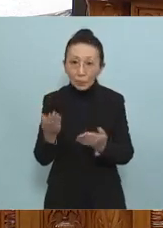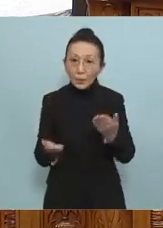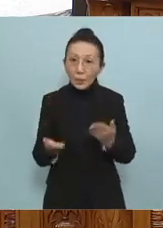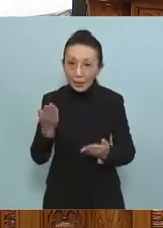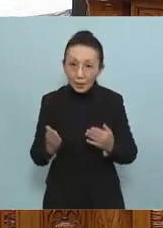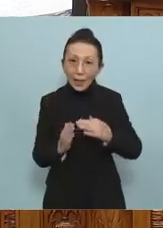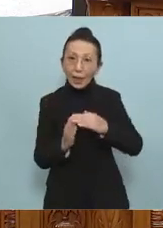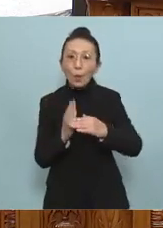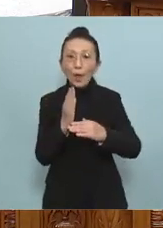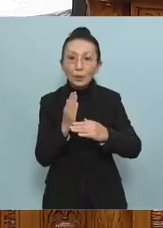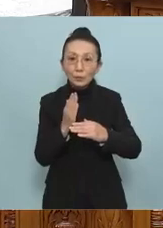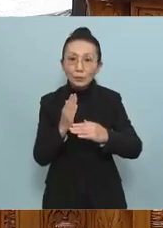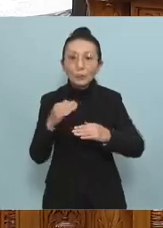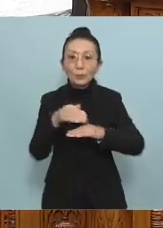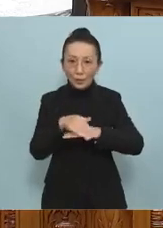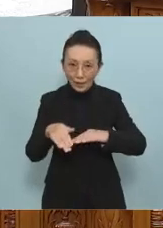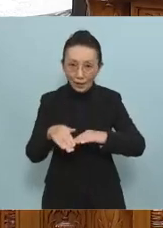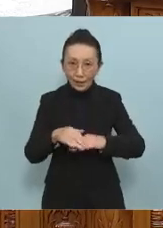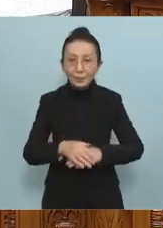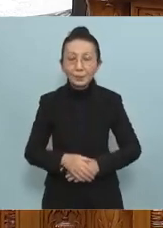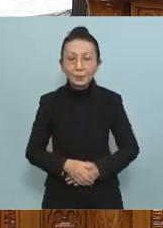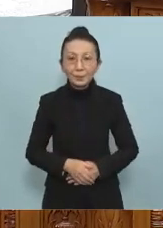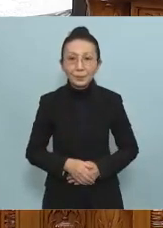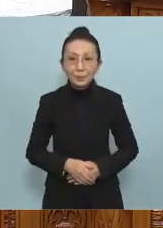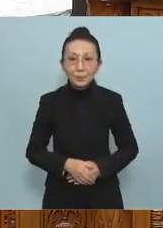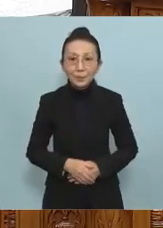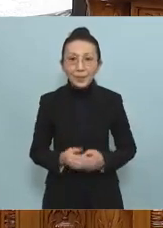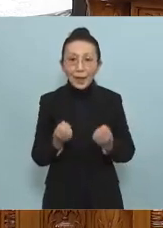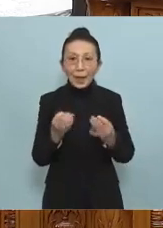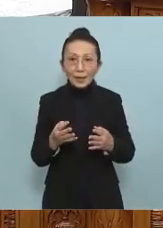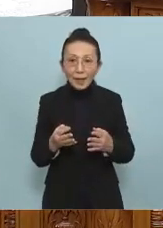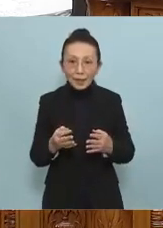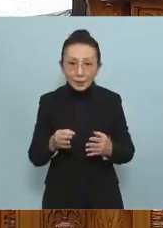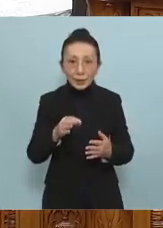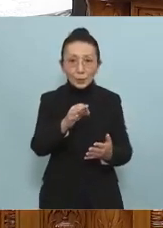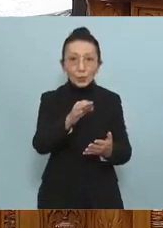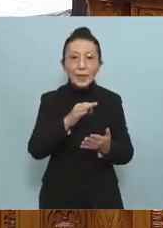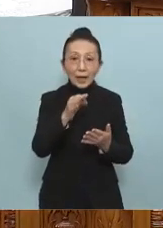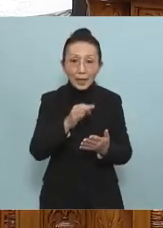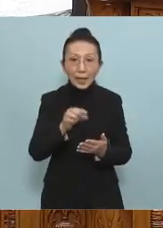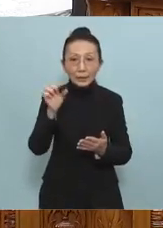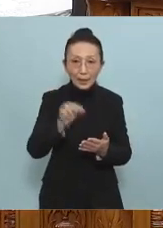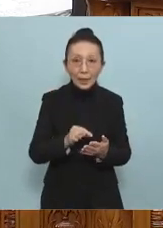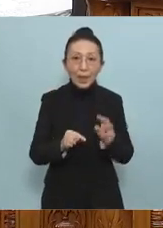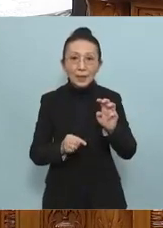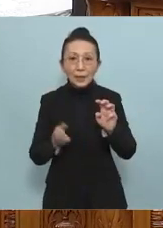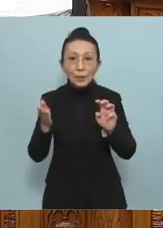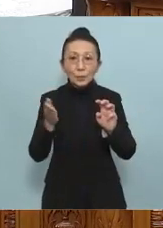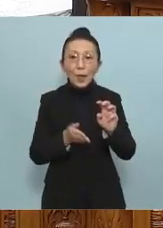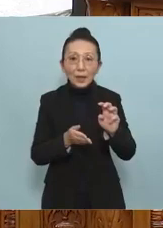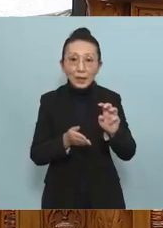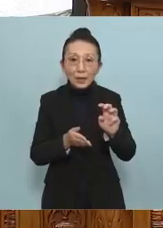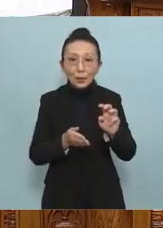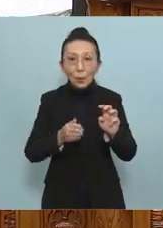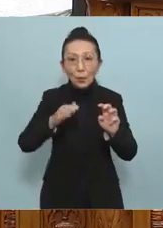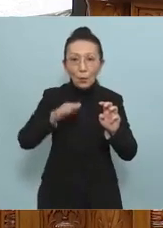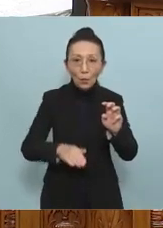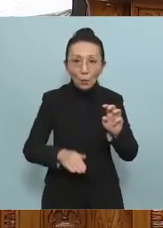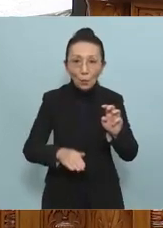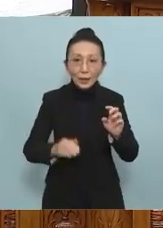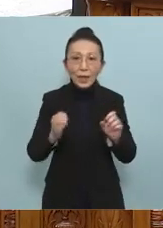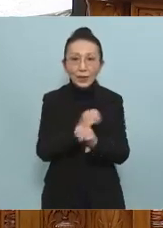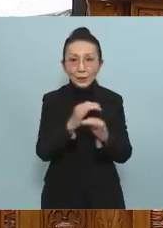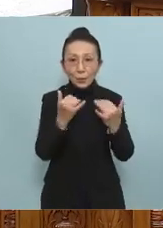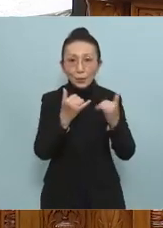としていることに加え、新たに売上高の減少が 30% 以上の事業者も対象